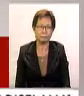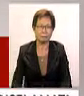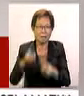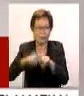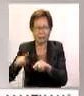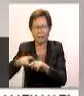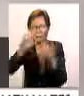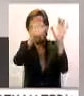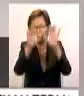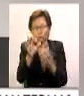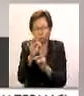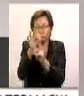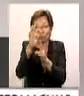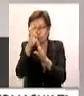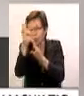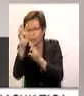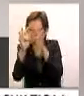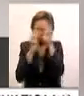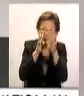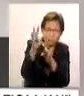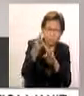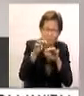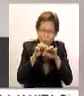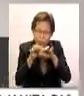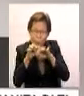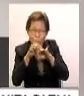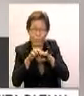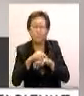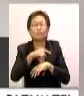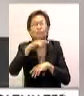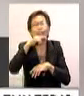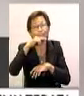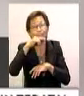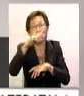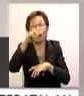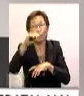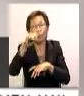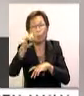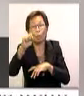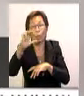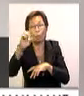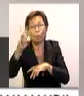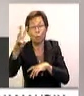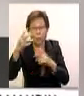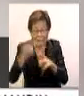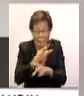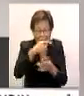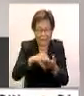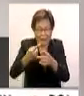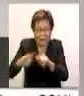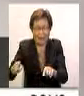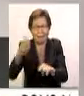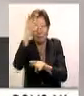Pelbagai corak yang unik direka hasil kreativiti pendandan kuku di Moskow, Rusia. Namun kali ini rekaannya berbeza, bukan